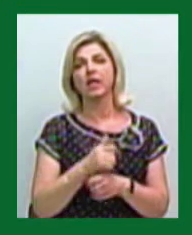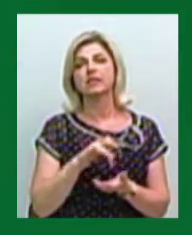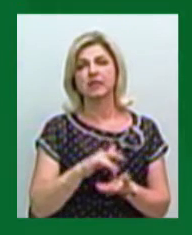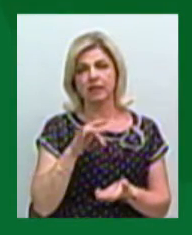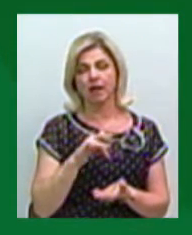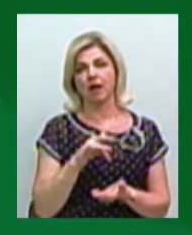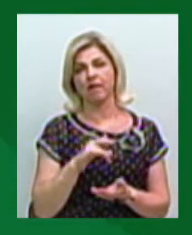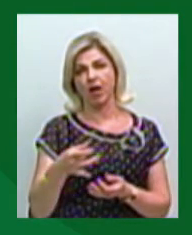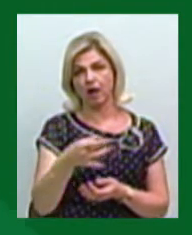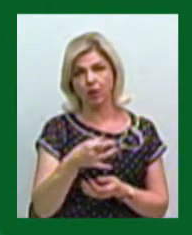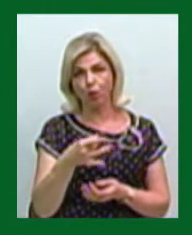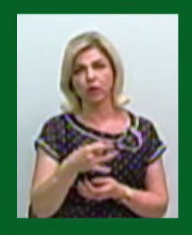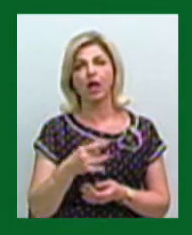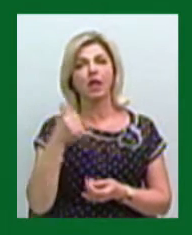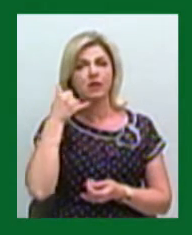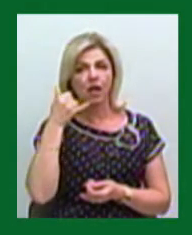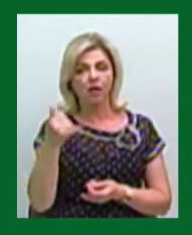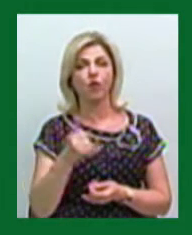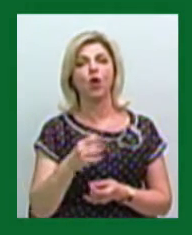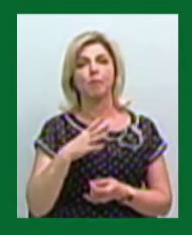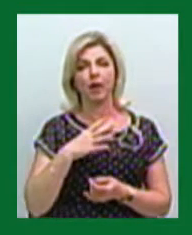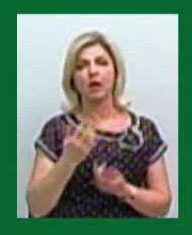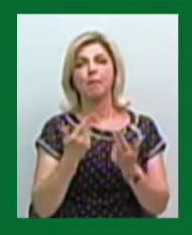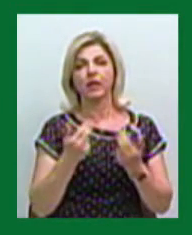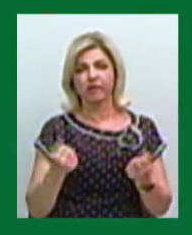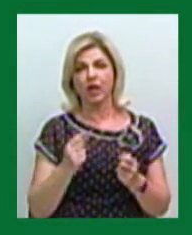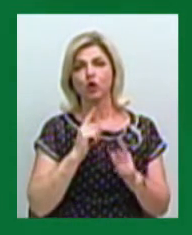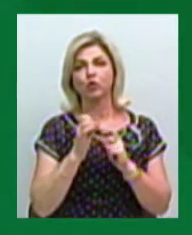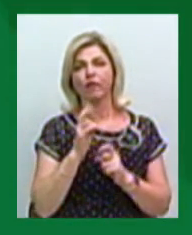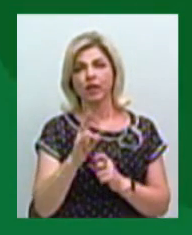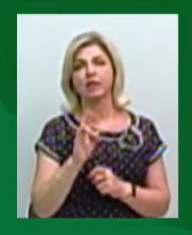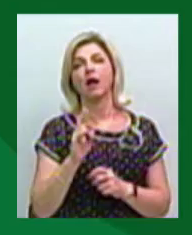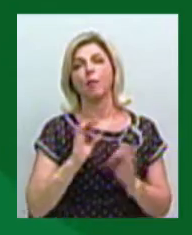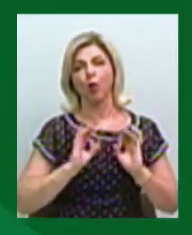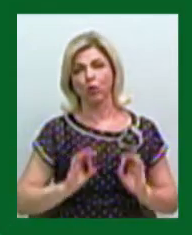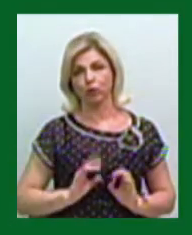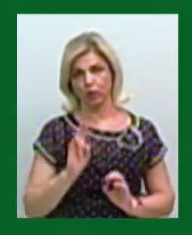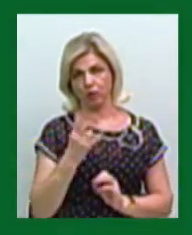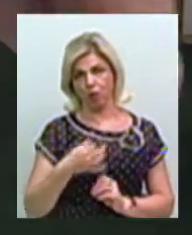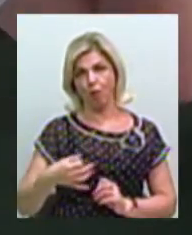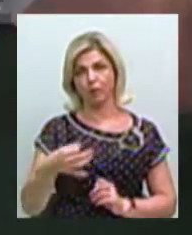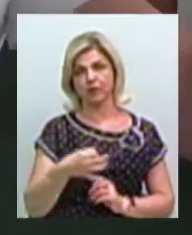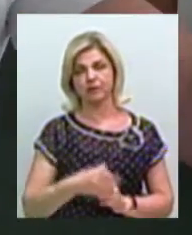Олександра Берези. Телефоном інформацію підтвердила речниця прокуратури Миколаївської області Валерія Власова.